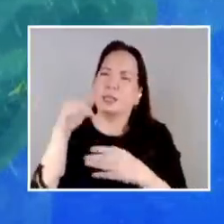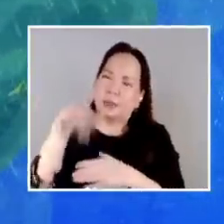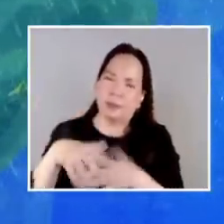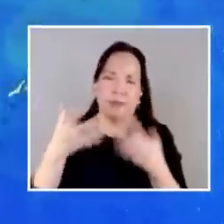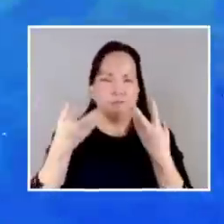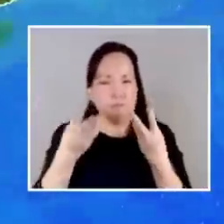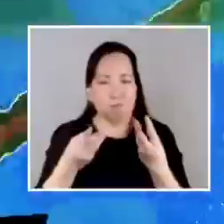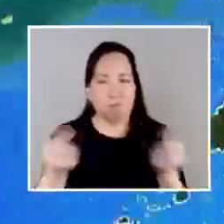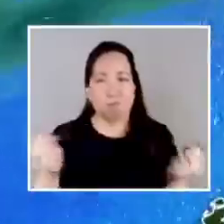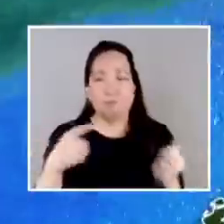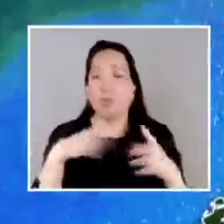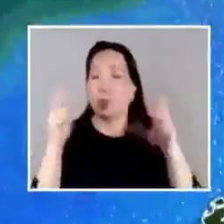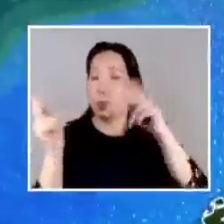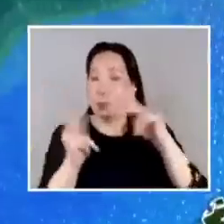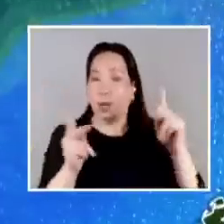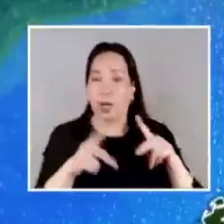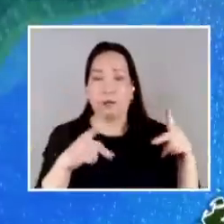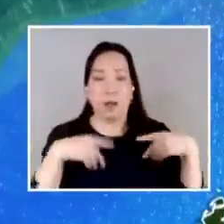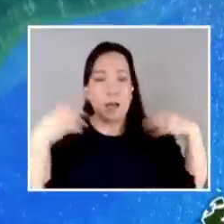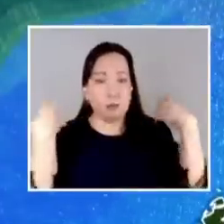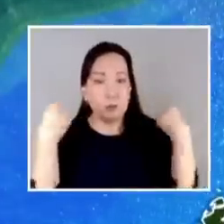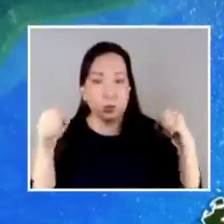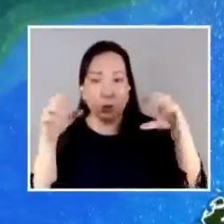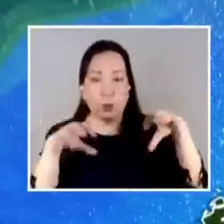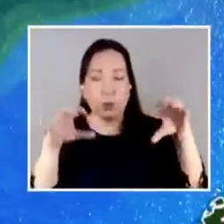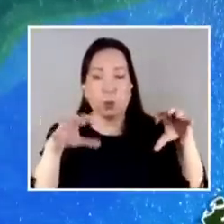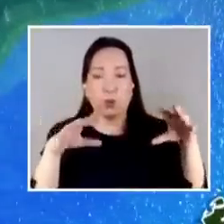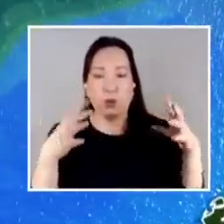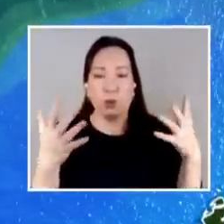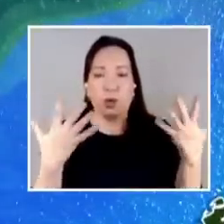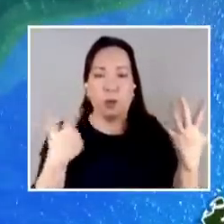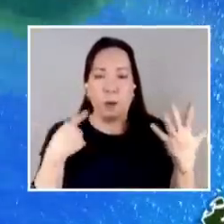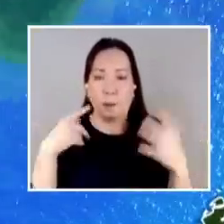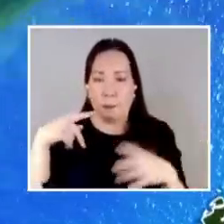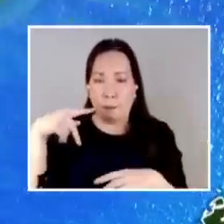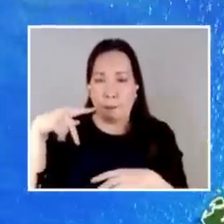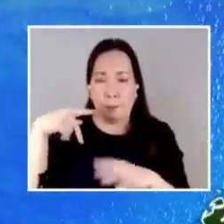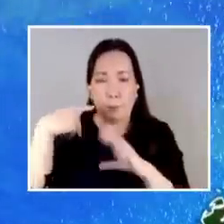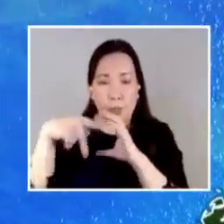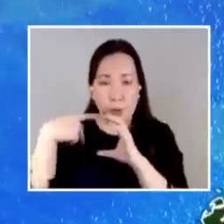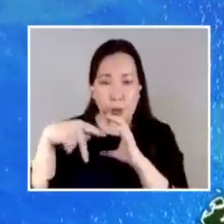Sa Palawan, may malakas na ulan sa umaga dito po sa bahagi ng Puerto Princesa at bago